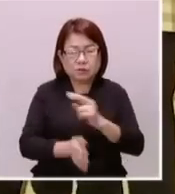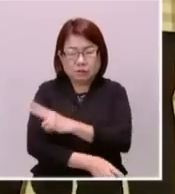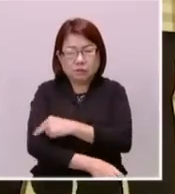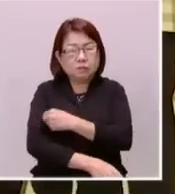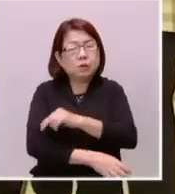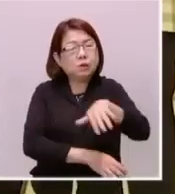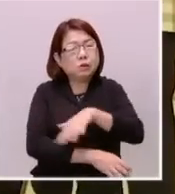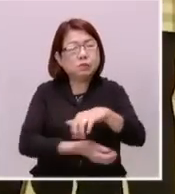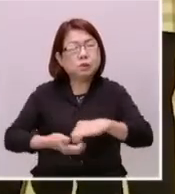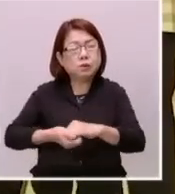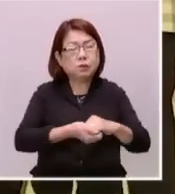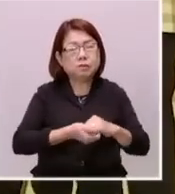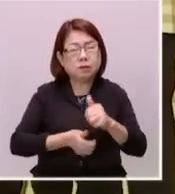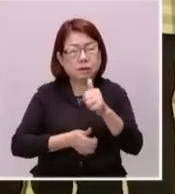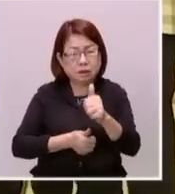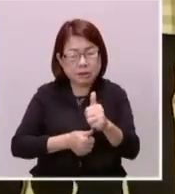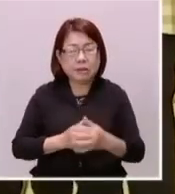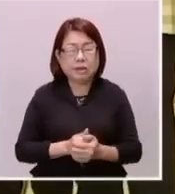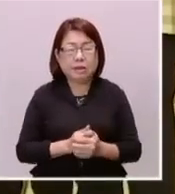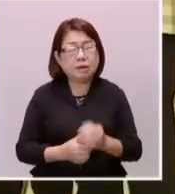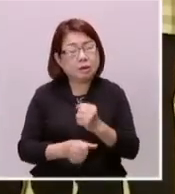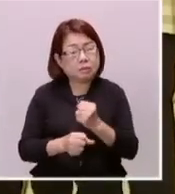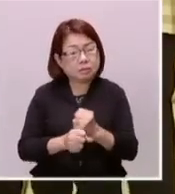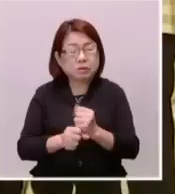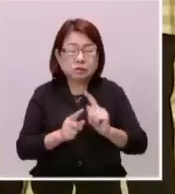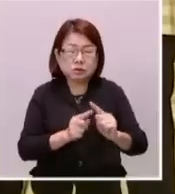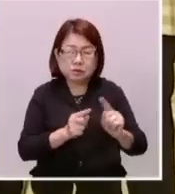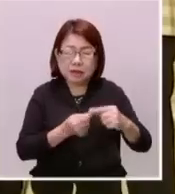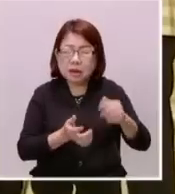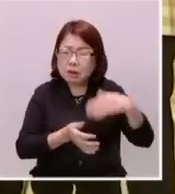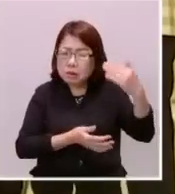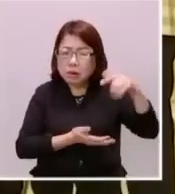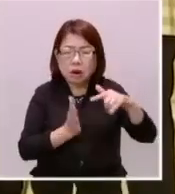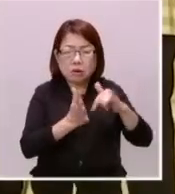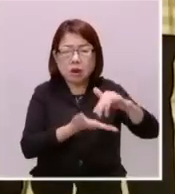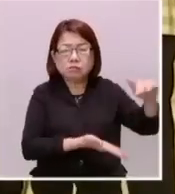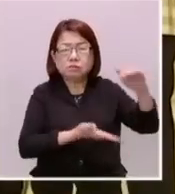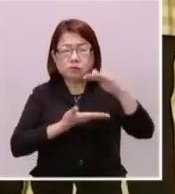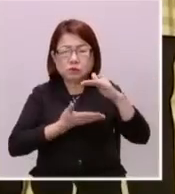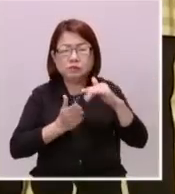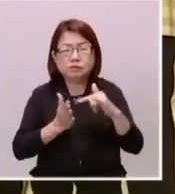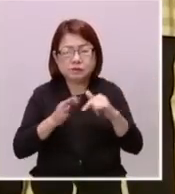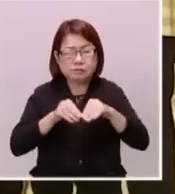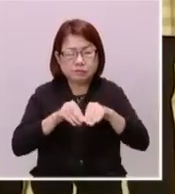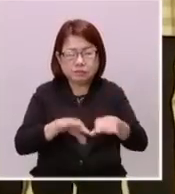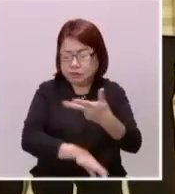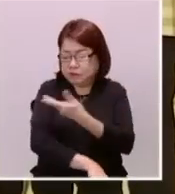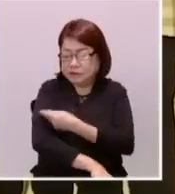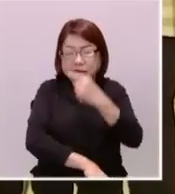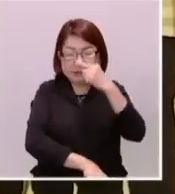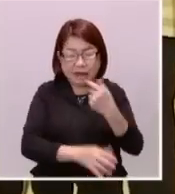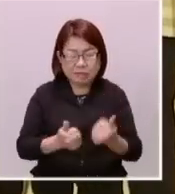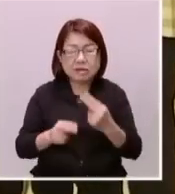พทย์ทั้งหมดที่ช่วยกันทำงานจนกระทั่งมีวัคซีนฉีดในประเทศไทยแล้ววันนี้ก็เป็นวัคซีนอีกชนิดหนึ่งน